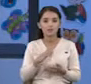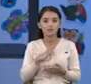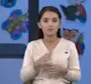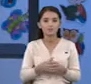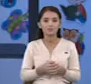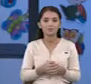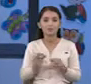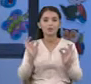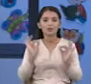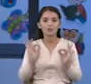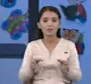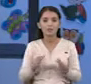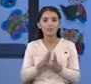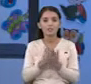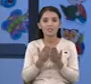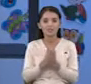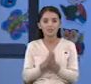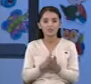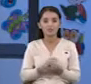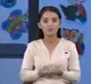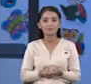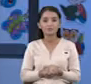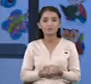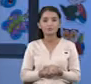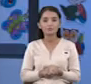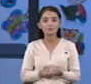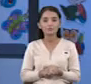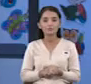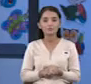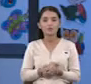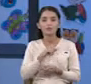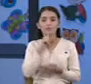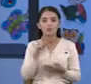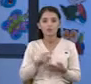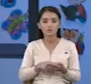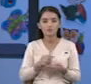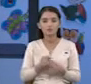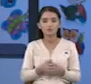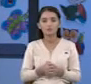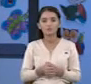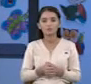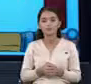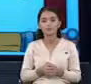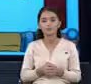Отгадали? Правильно, книжка. А теперь задаем вопрос.